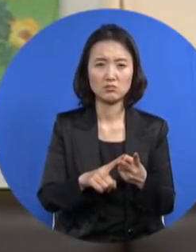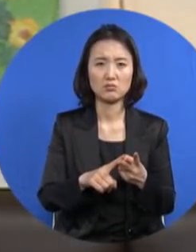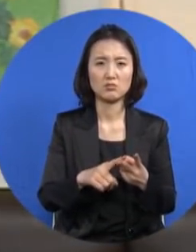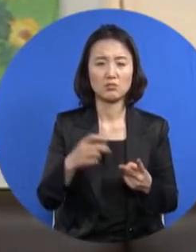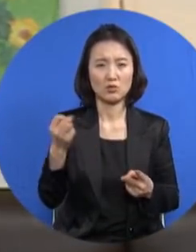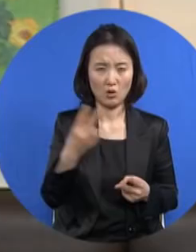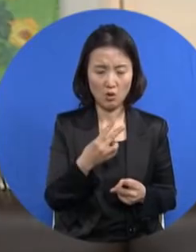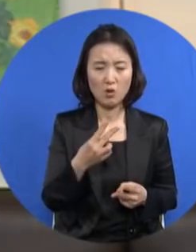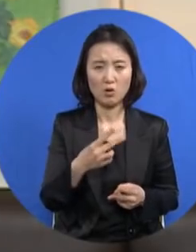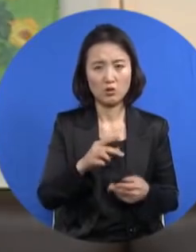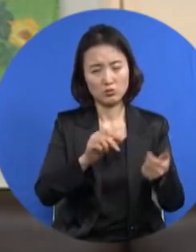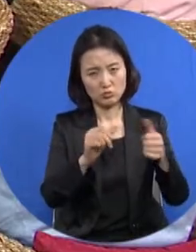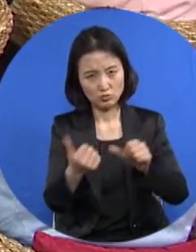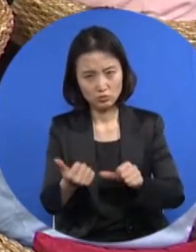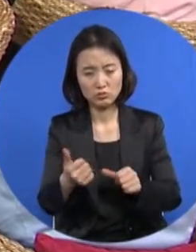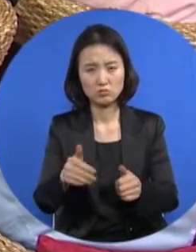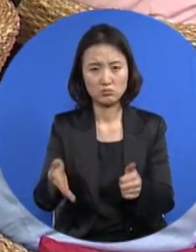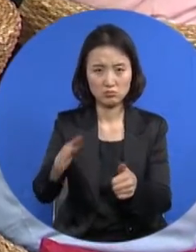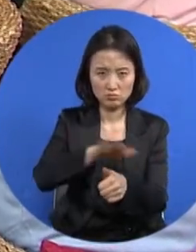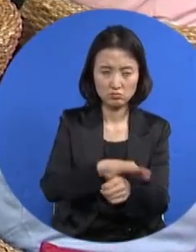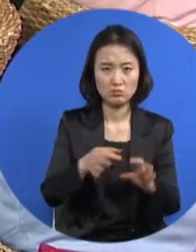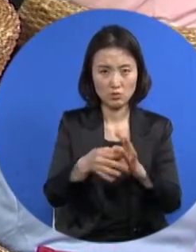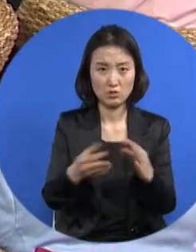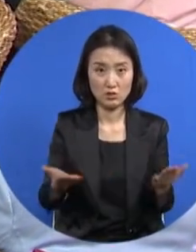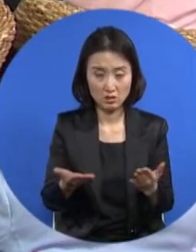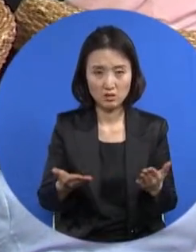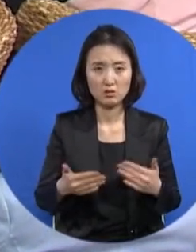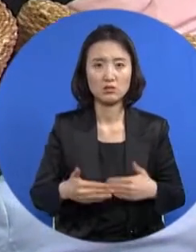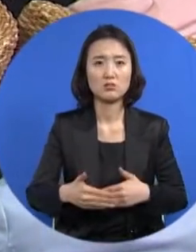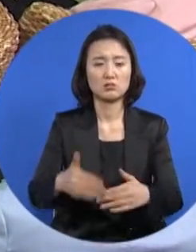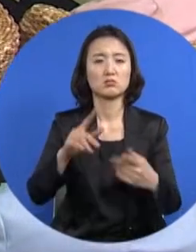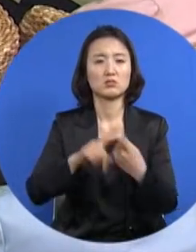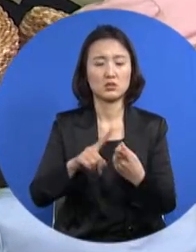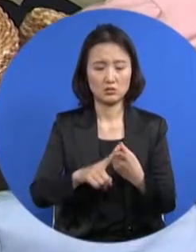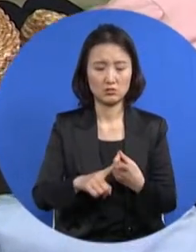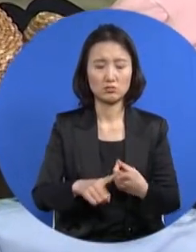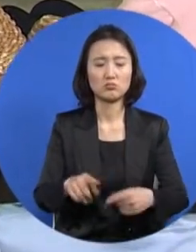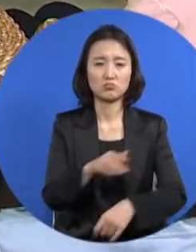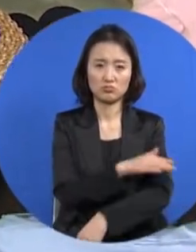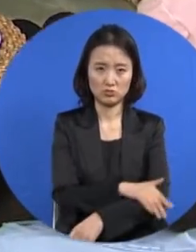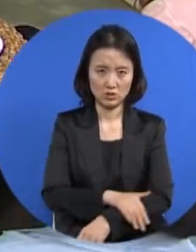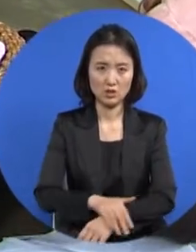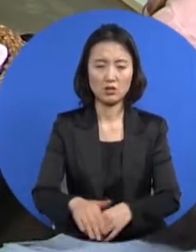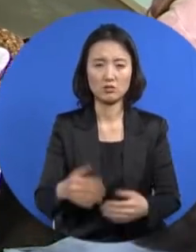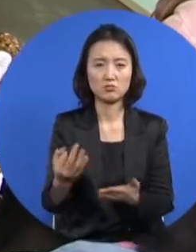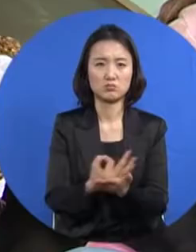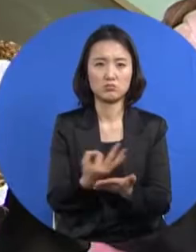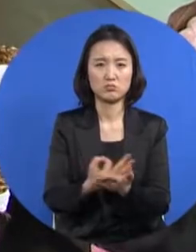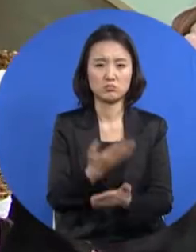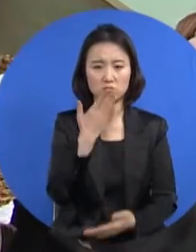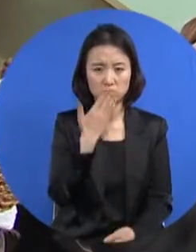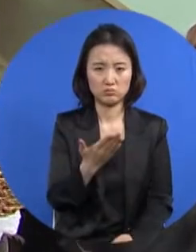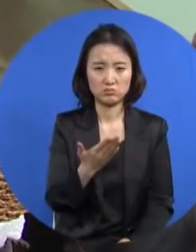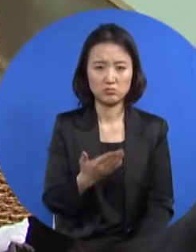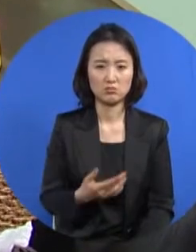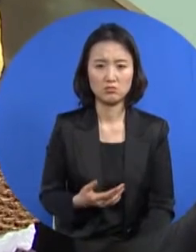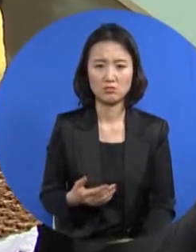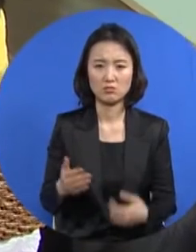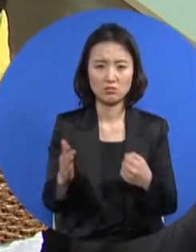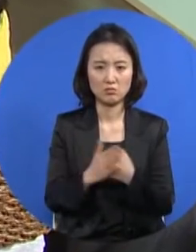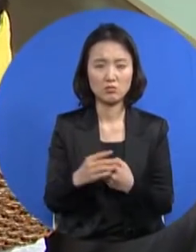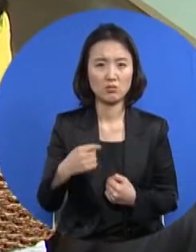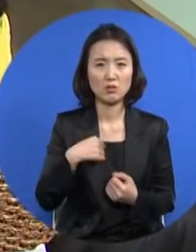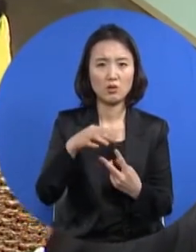많이 안 탄다고 하더라고요. 아무리 불경기라도 이 세 가지는 먹고서는 살아야 되니까 되는가 보더라고요. 그러면 제가